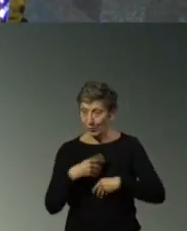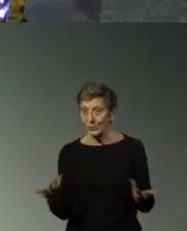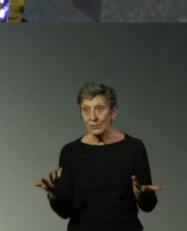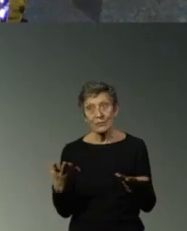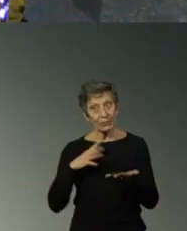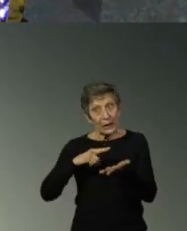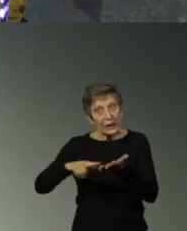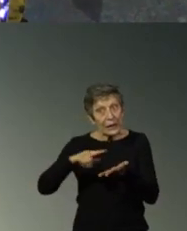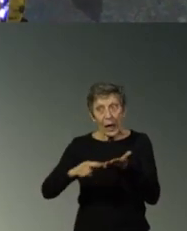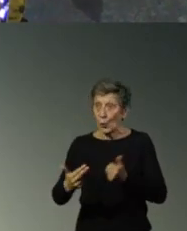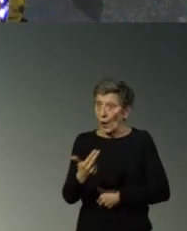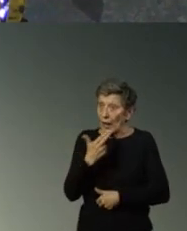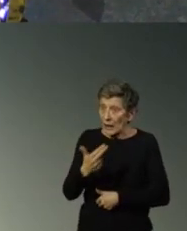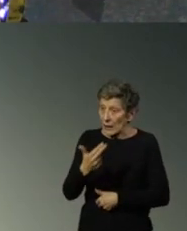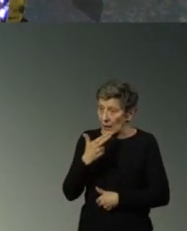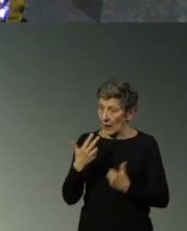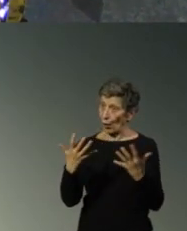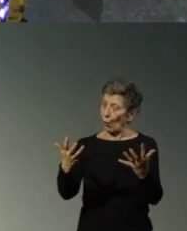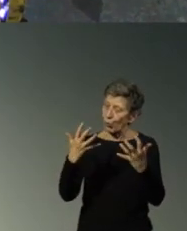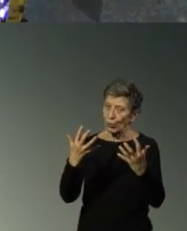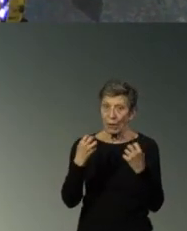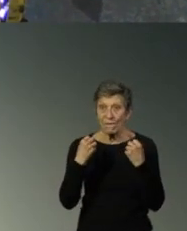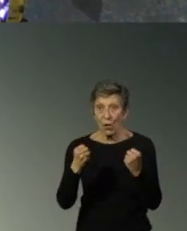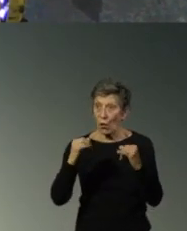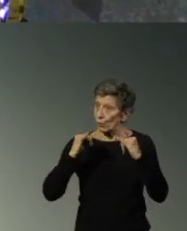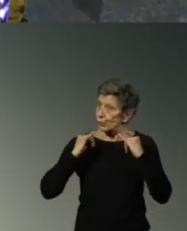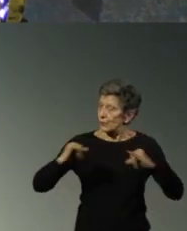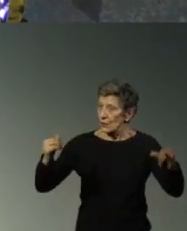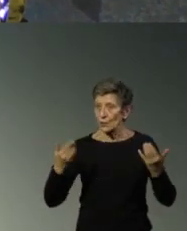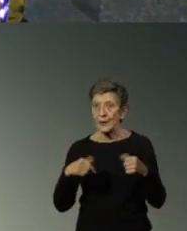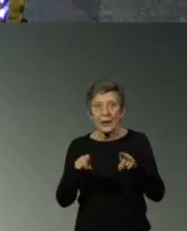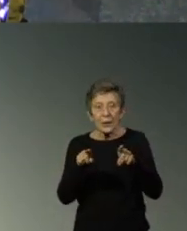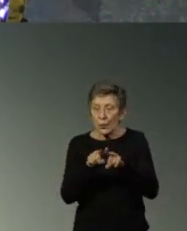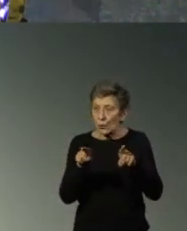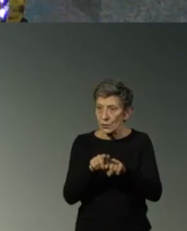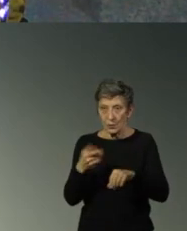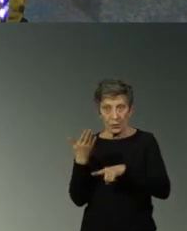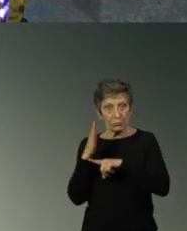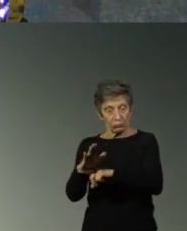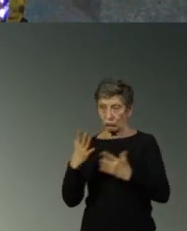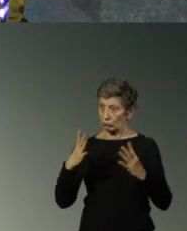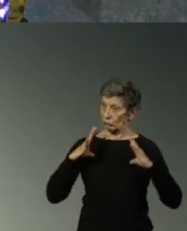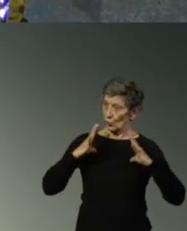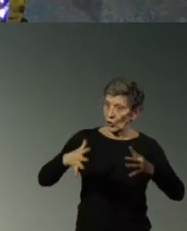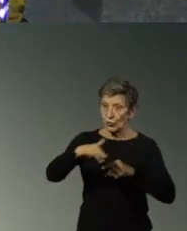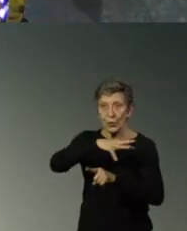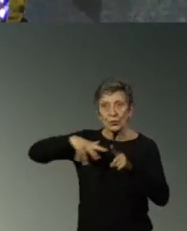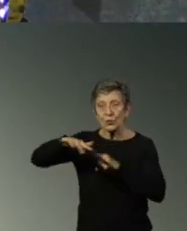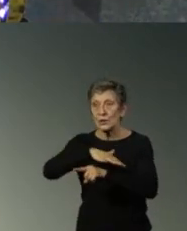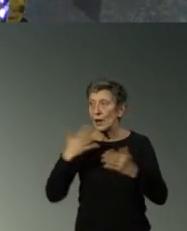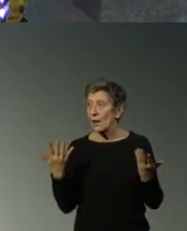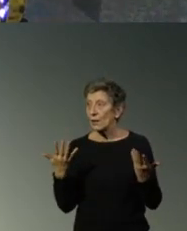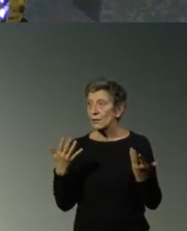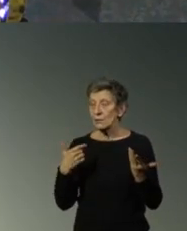grande qualité, d'une grande puissance, mais qui est aussi une grande puissance d'implication à l'intérieur de la société. Je vous invite